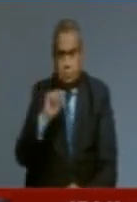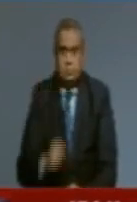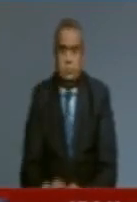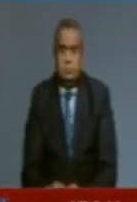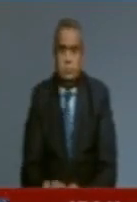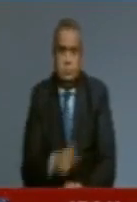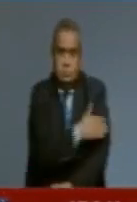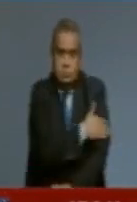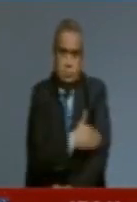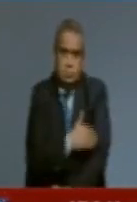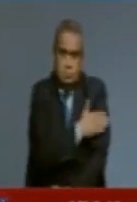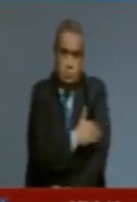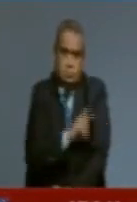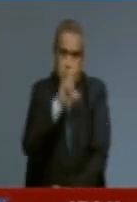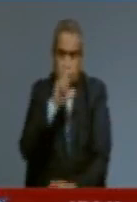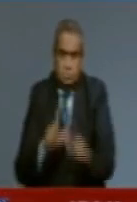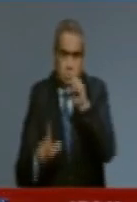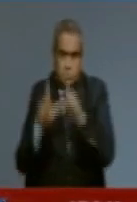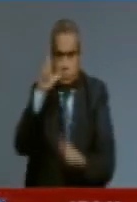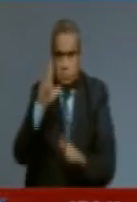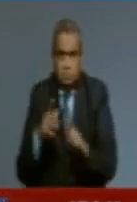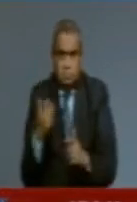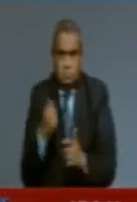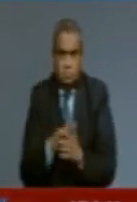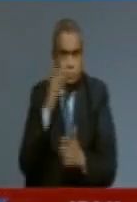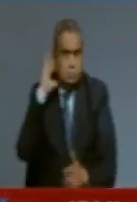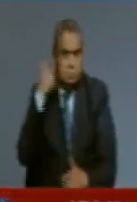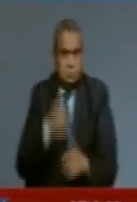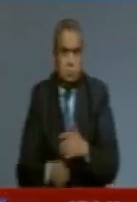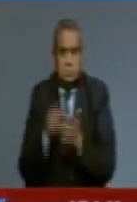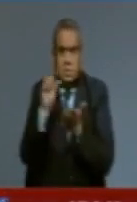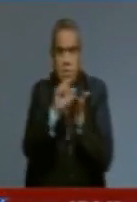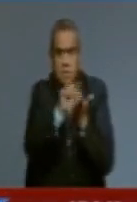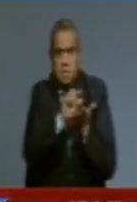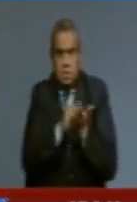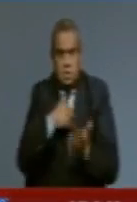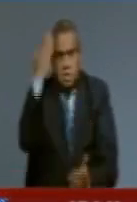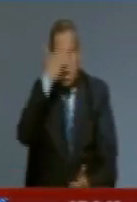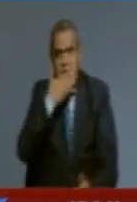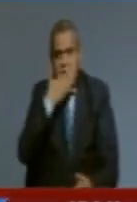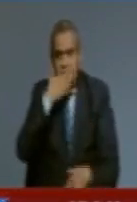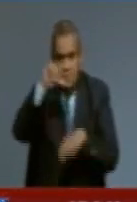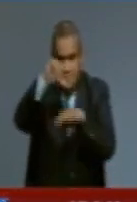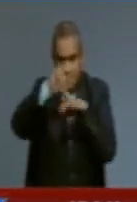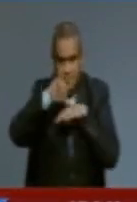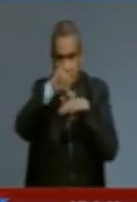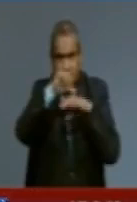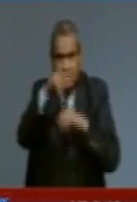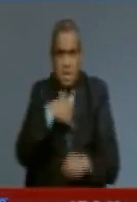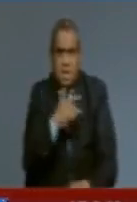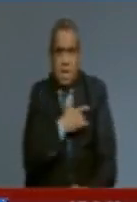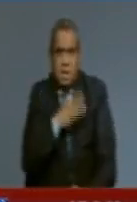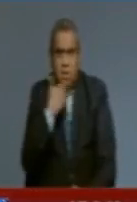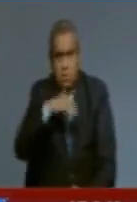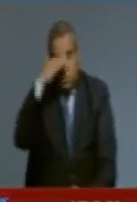الممثلون العلو المستوى للبلدان الإفريقية، أود أن أرحب بكم من صميم قلبي وأشكركم